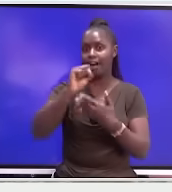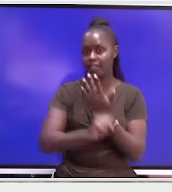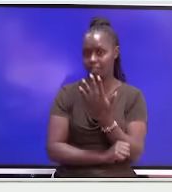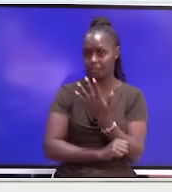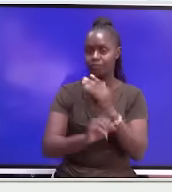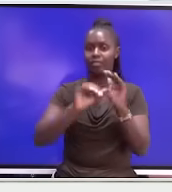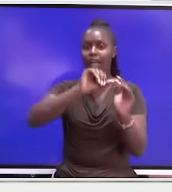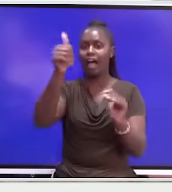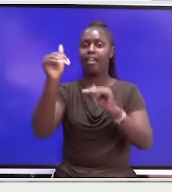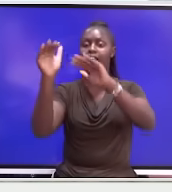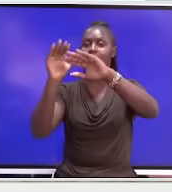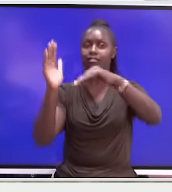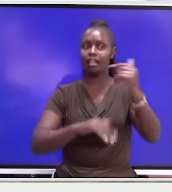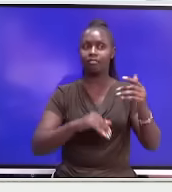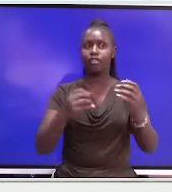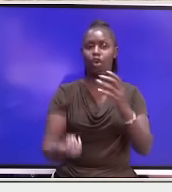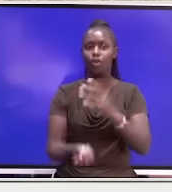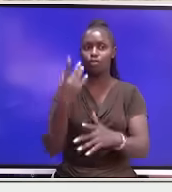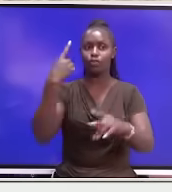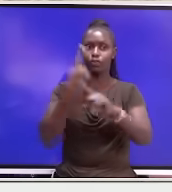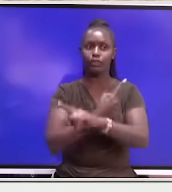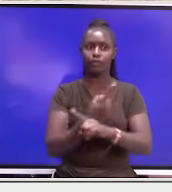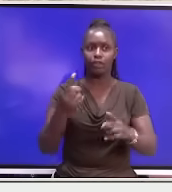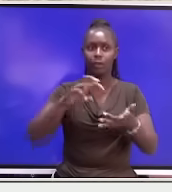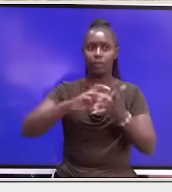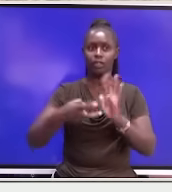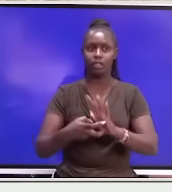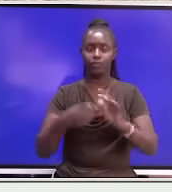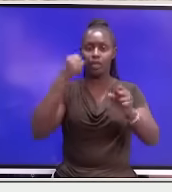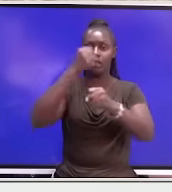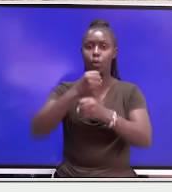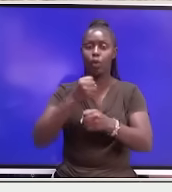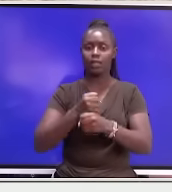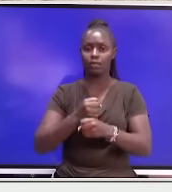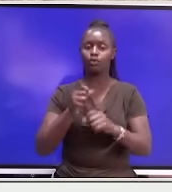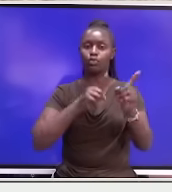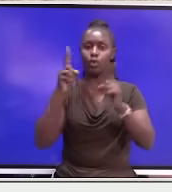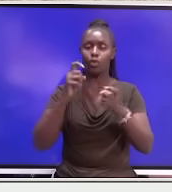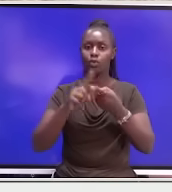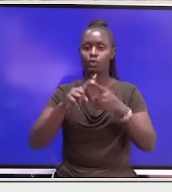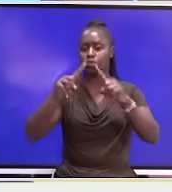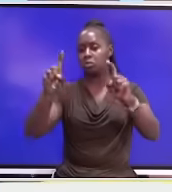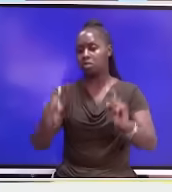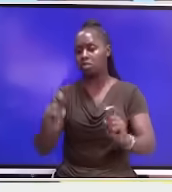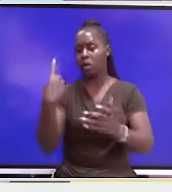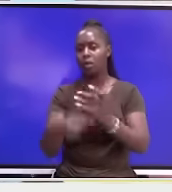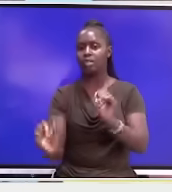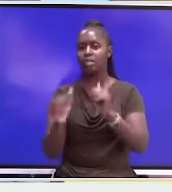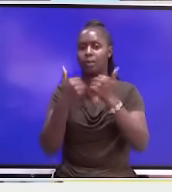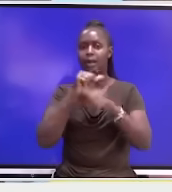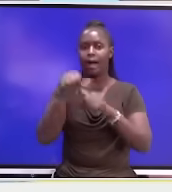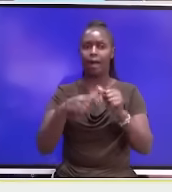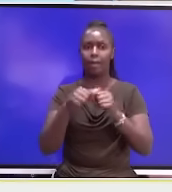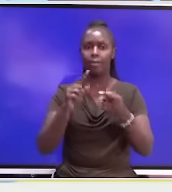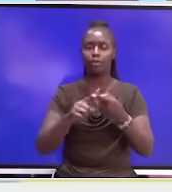Apart from the launch of various projects, the working tour was meant to test the waters on the reception of the broad-based government